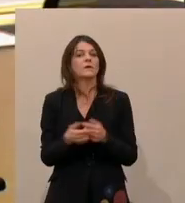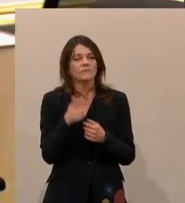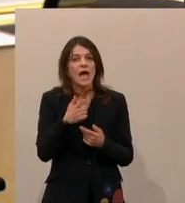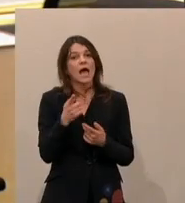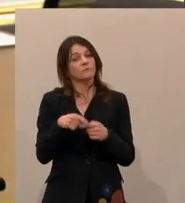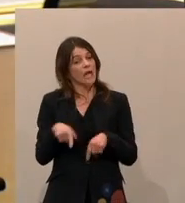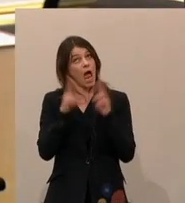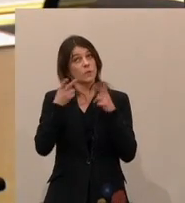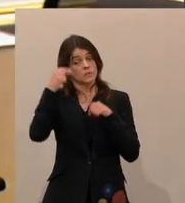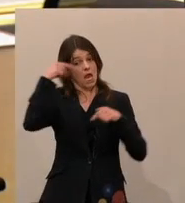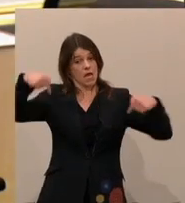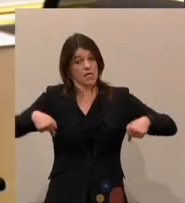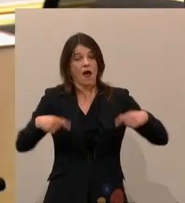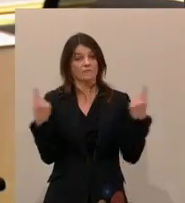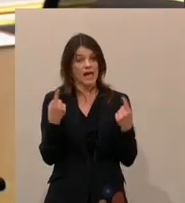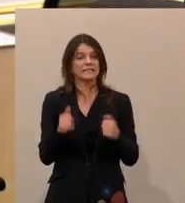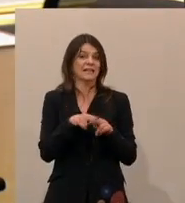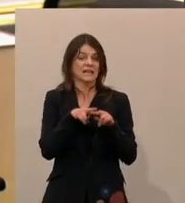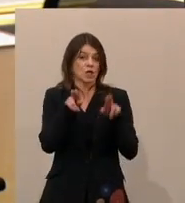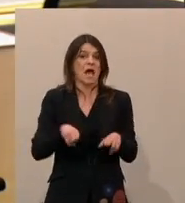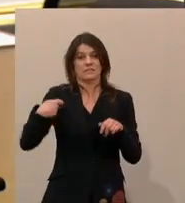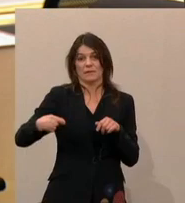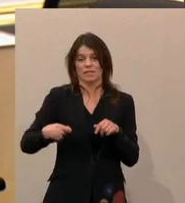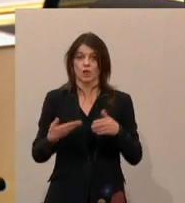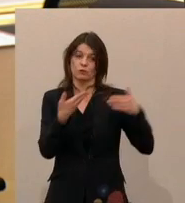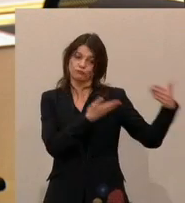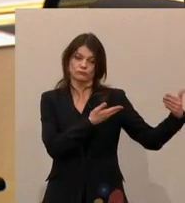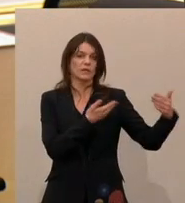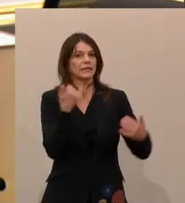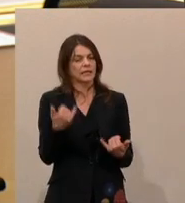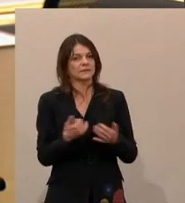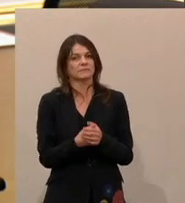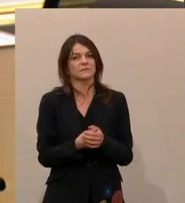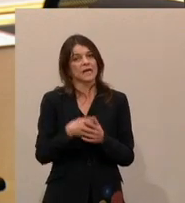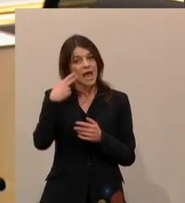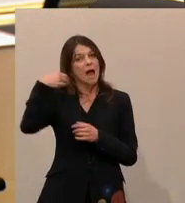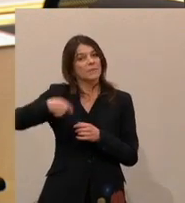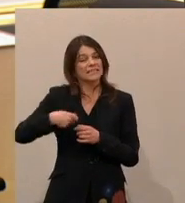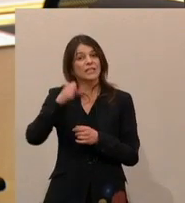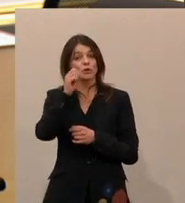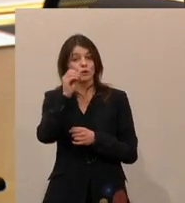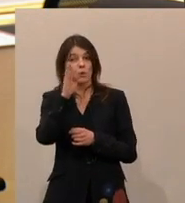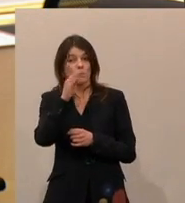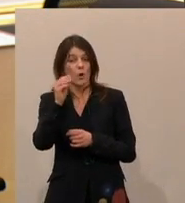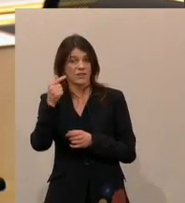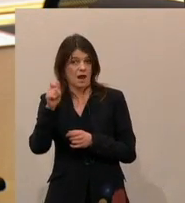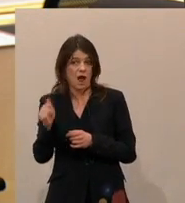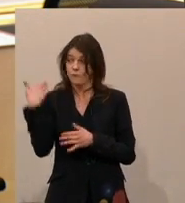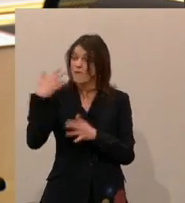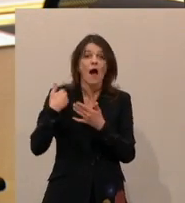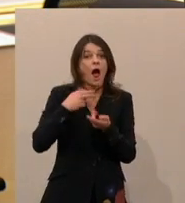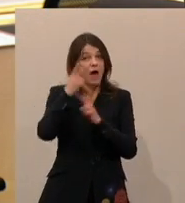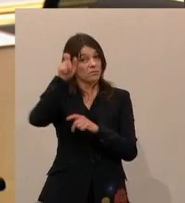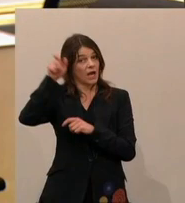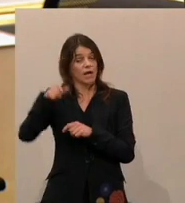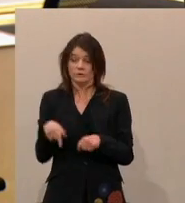der Hausherr hier herinnen der Nationalratspräsident ist. Jetzt ist es der Präsident Sobotka, vorher waren es andere. Und